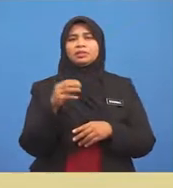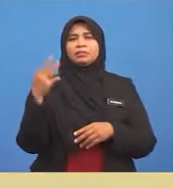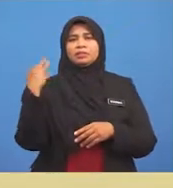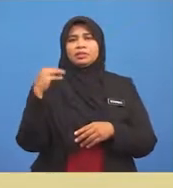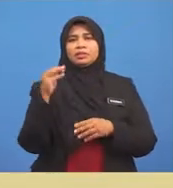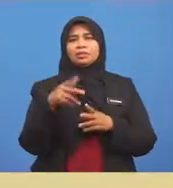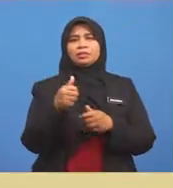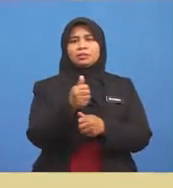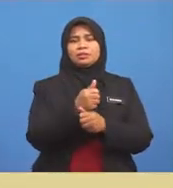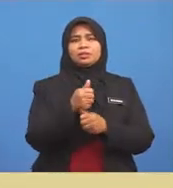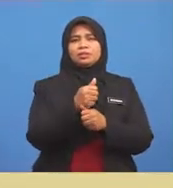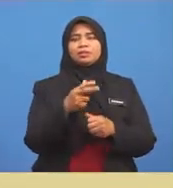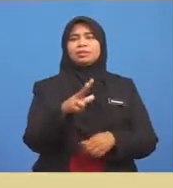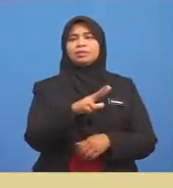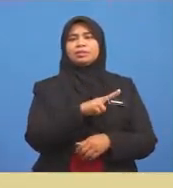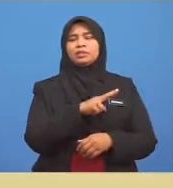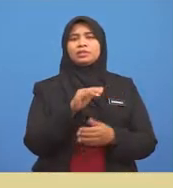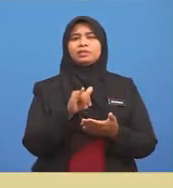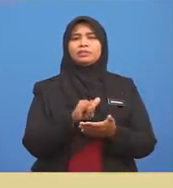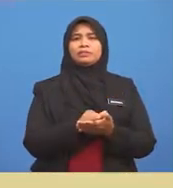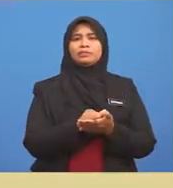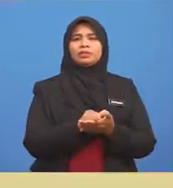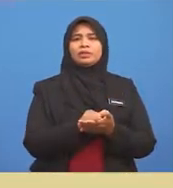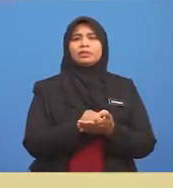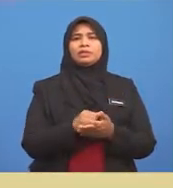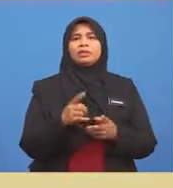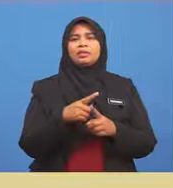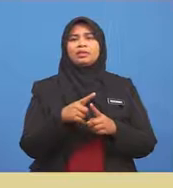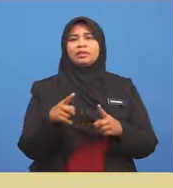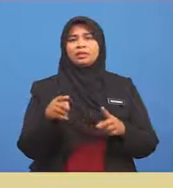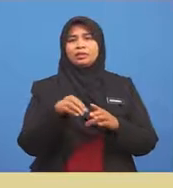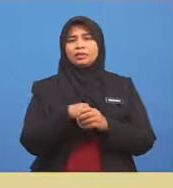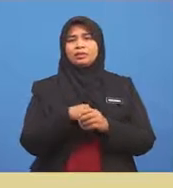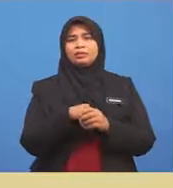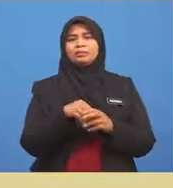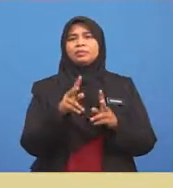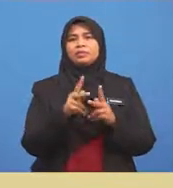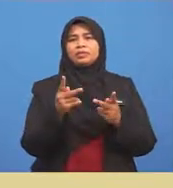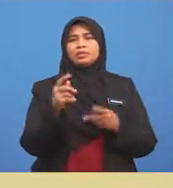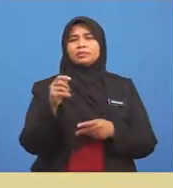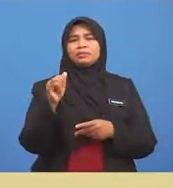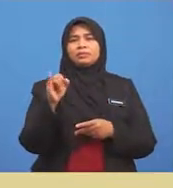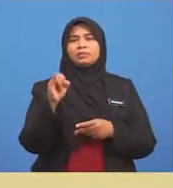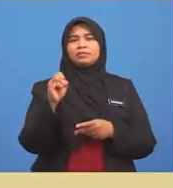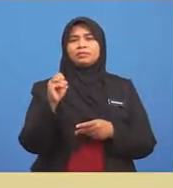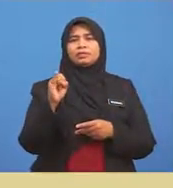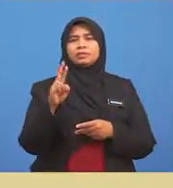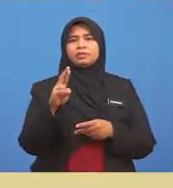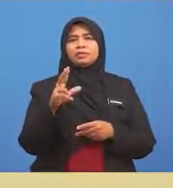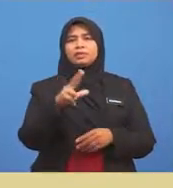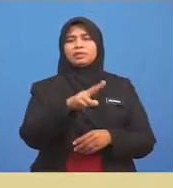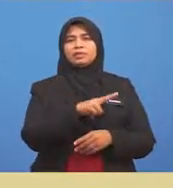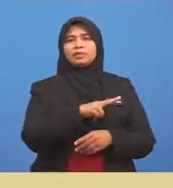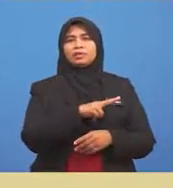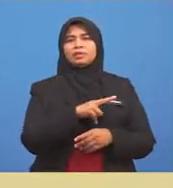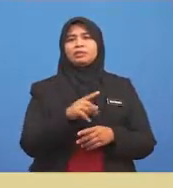harta tersebut. Manakala dalam kitab tafsir Al-Munir, harta tersebut disandarkan